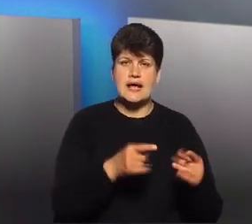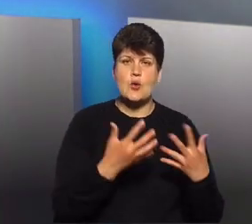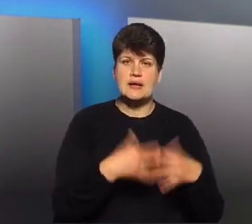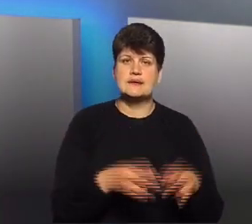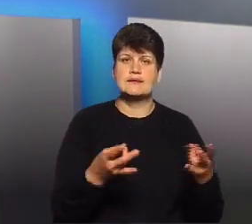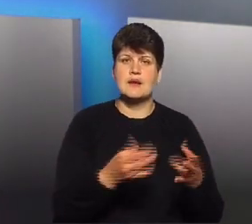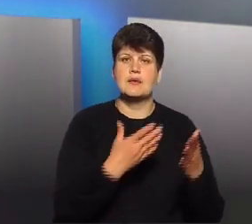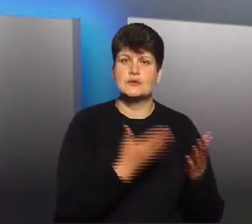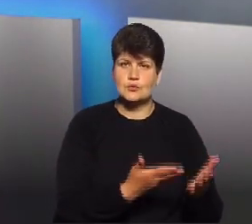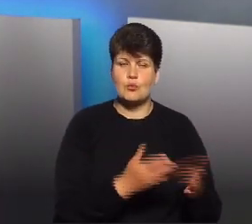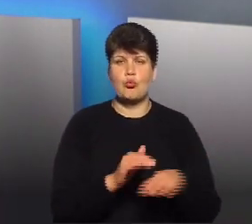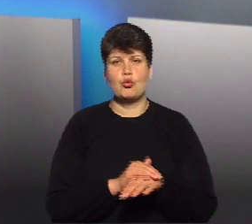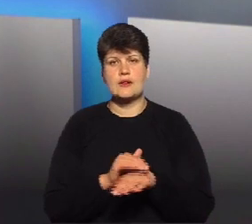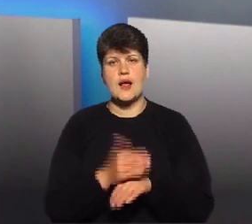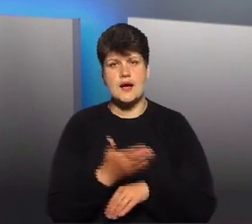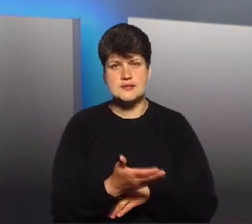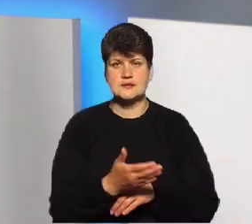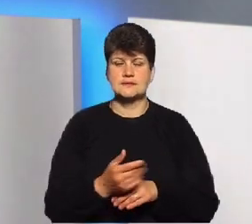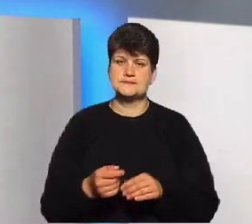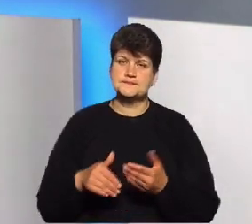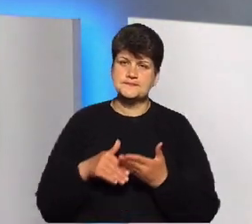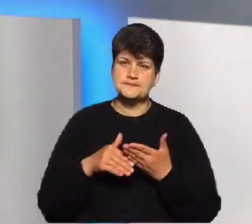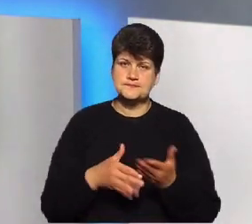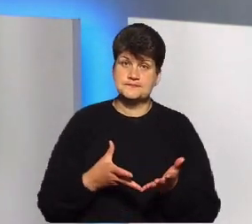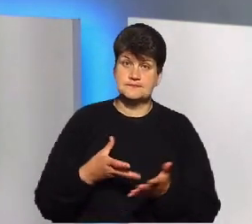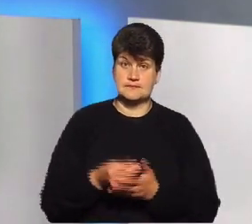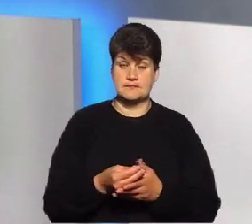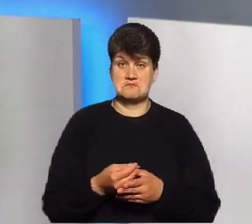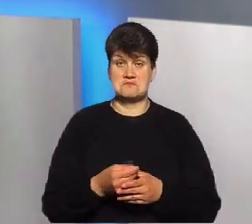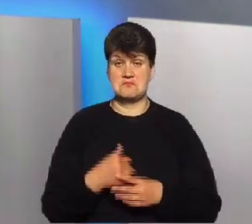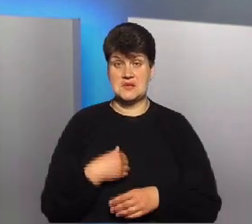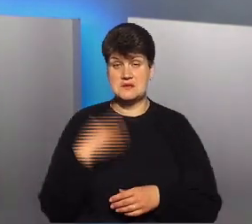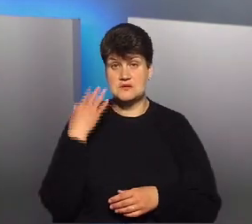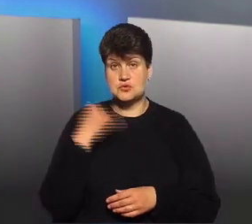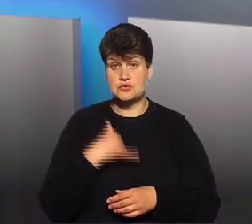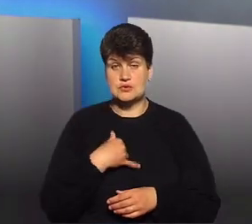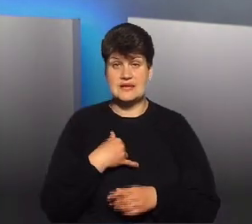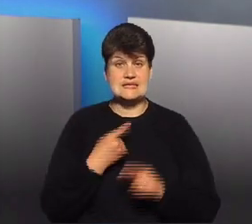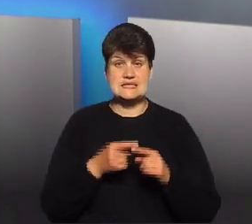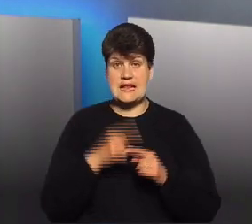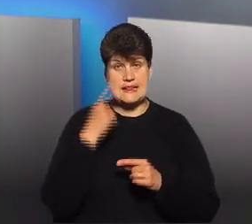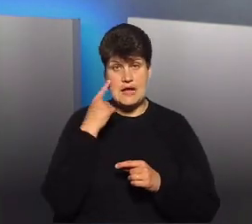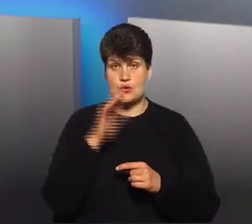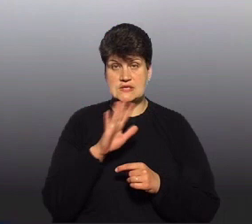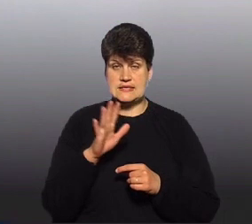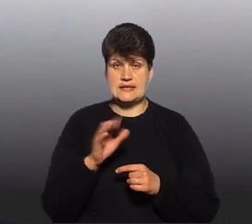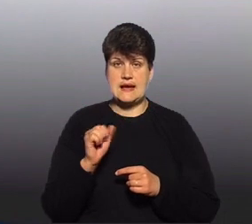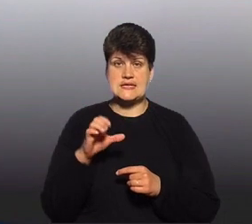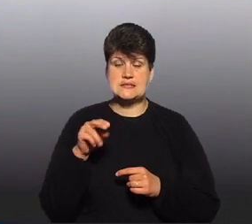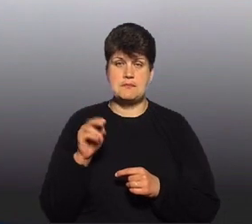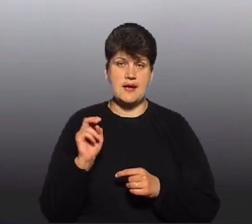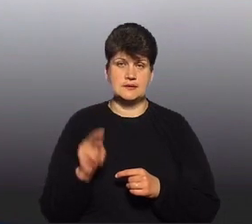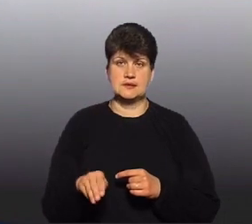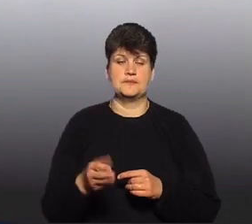будь ласка, долучайтесь, фінансуйте. Мені здається, що в нас також недооцінений оцей аспект краудфандингу спільного